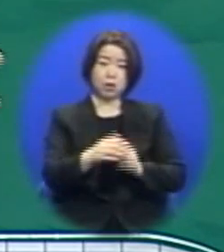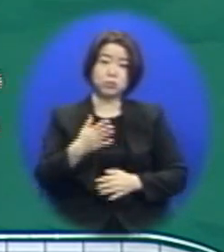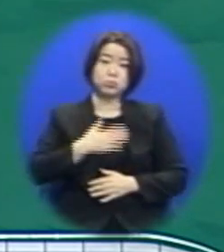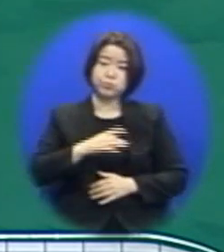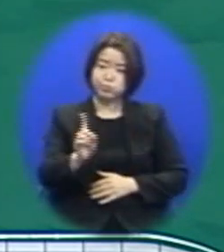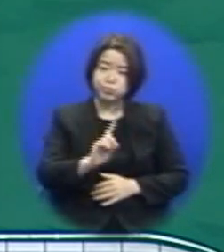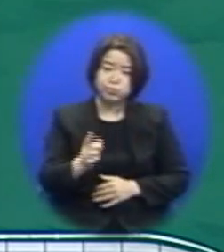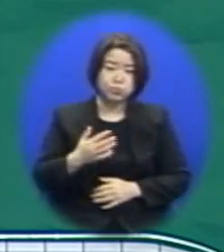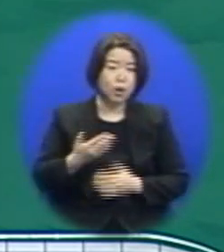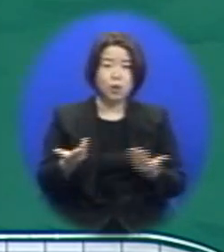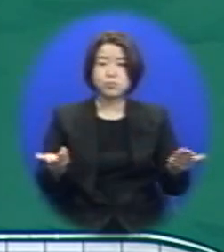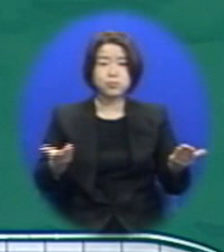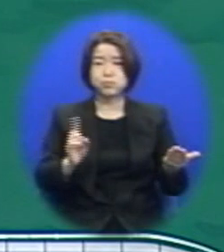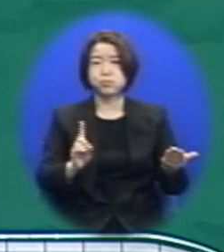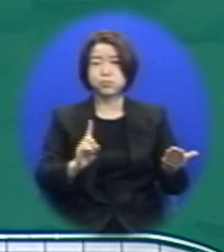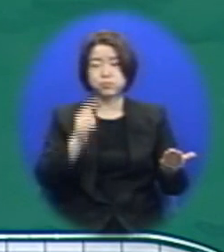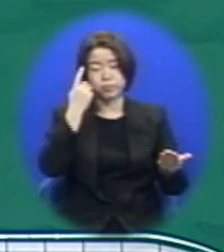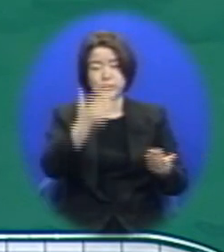내가 어떻게 하라는 겁니까?